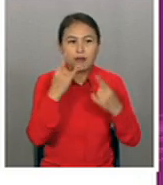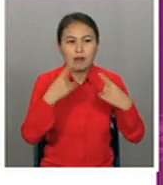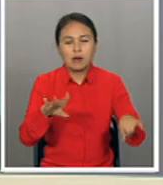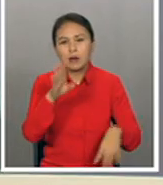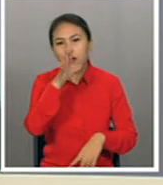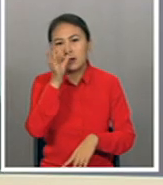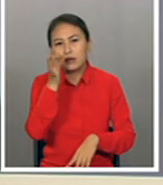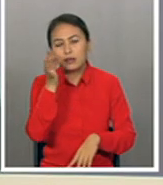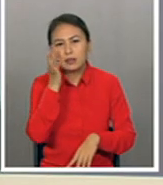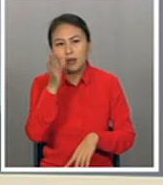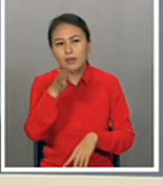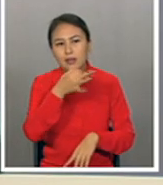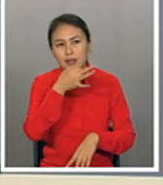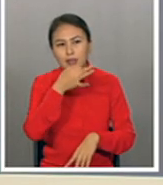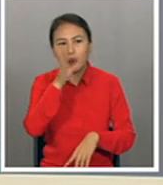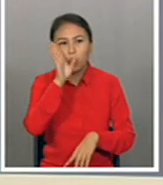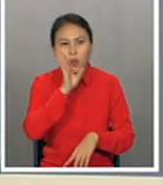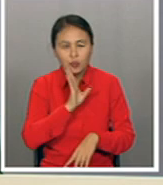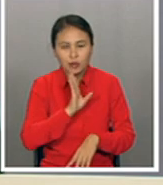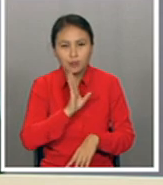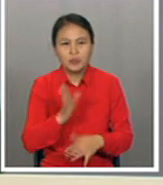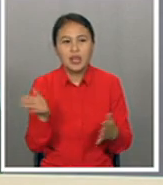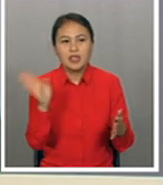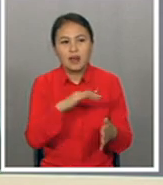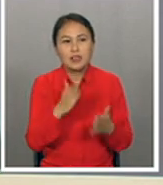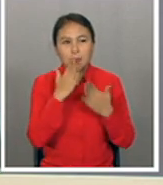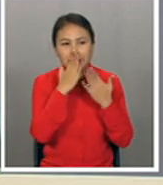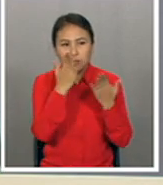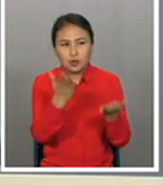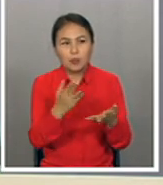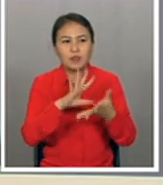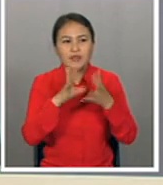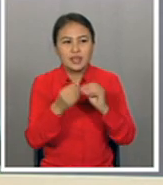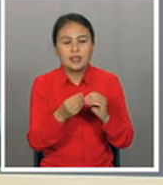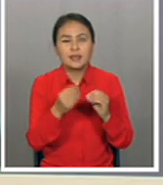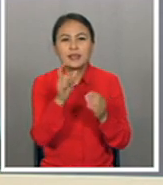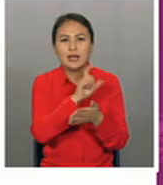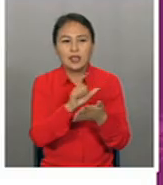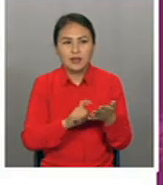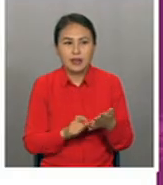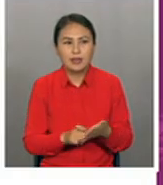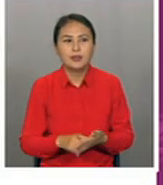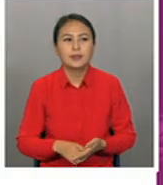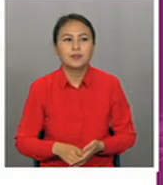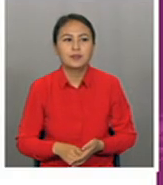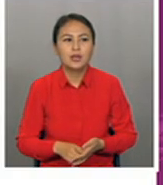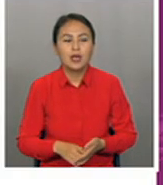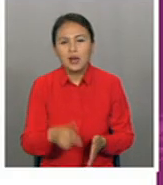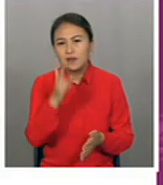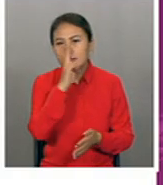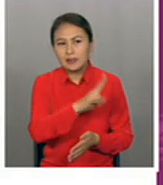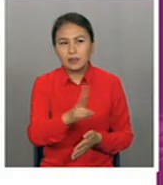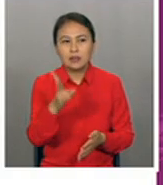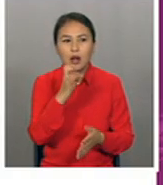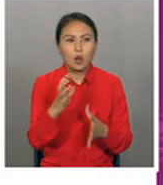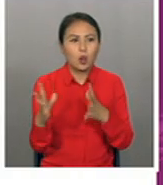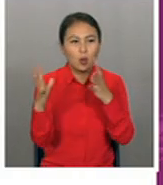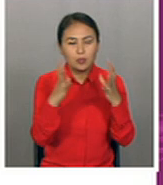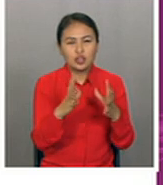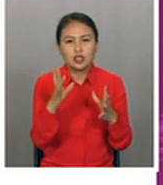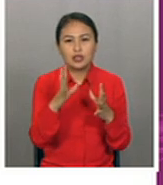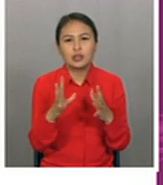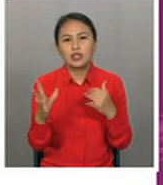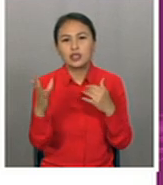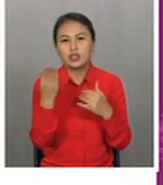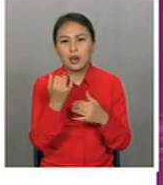утром. Итак, давайте прочтем стихотворение. Взгляни на глобус, шар